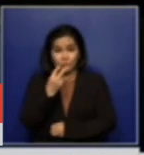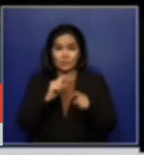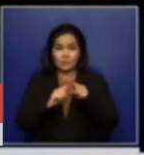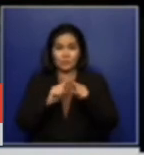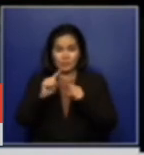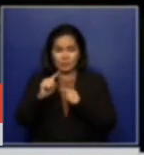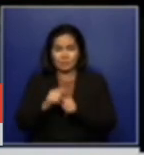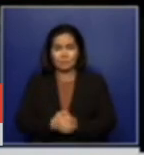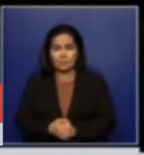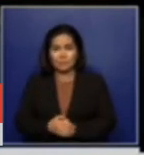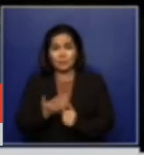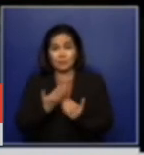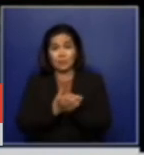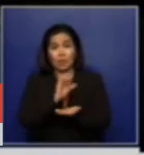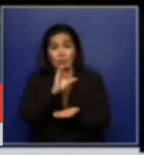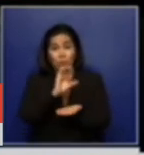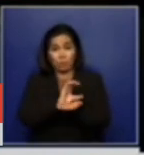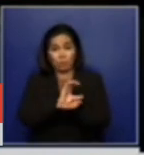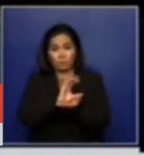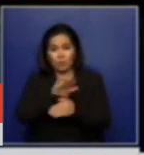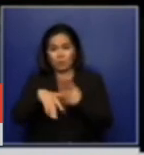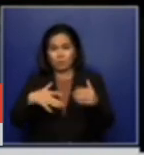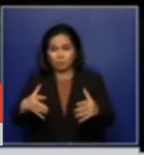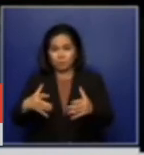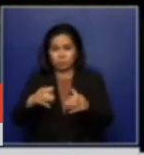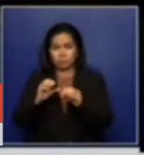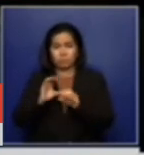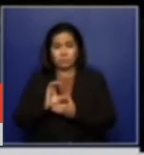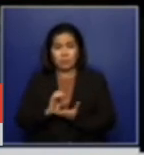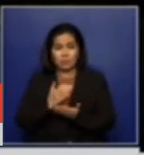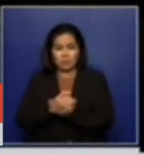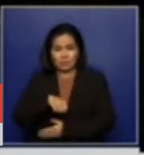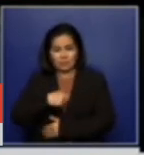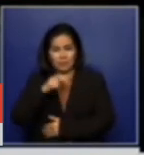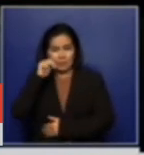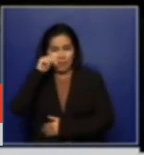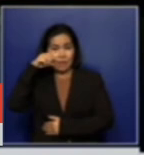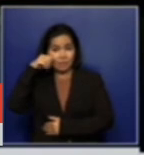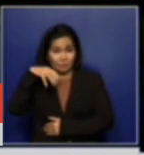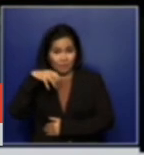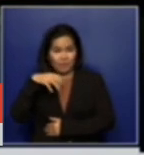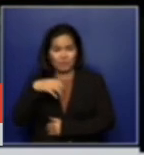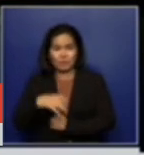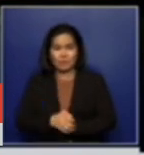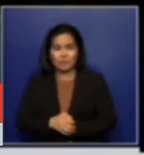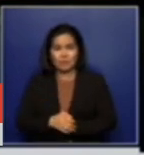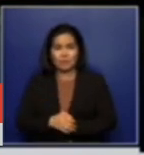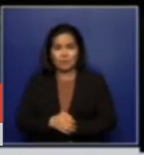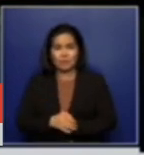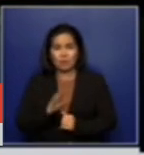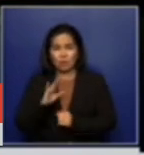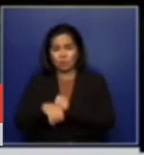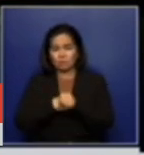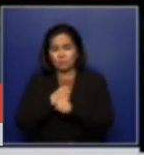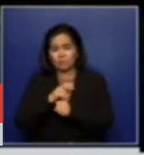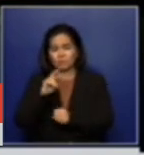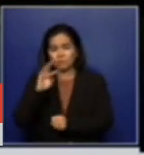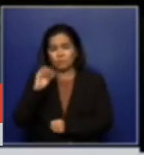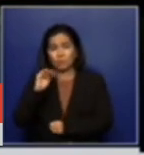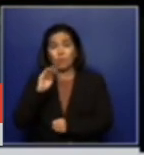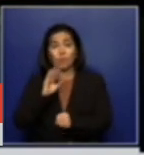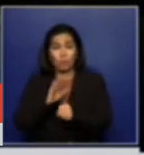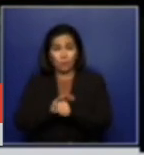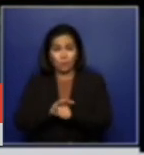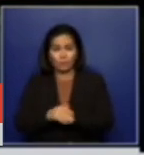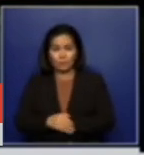บประมาณกลับมาไว้ที่ส่วนกลางทั้งหมดใช้เฉพาะเรื่องค่าน้ำค่าไฟสาธารณูปโภคแบบปี40เนี่ยง